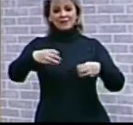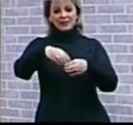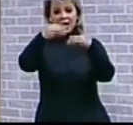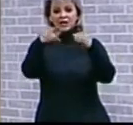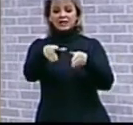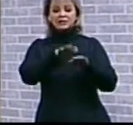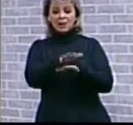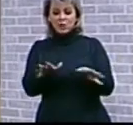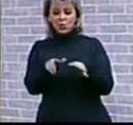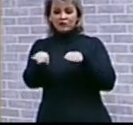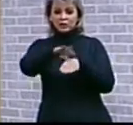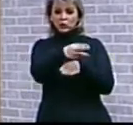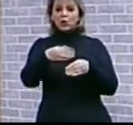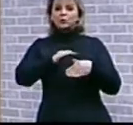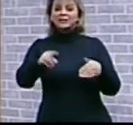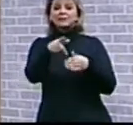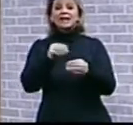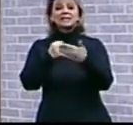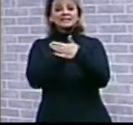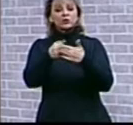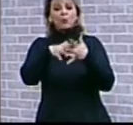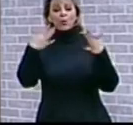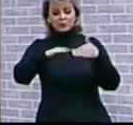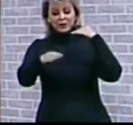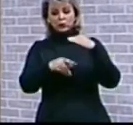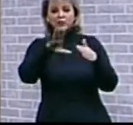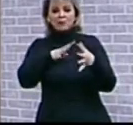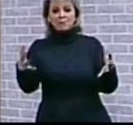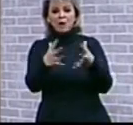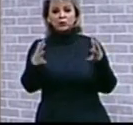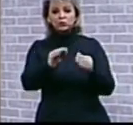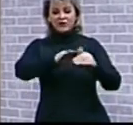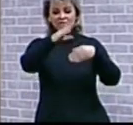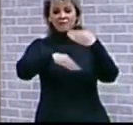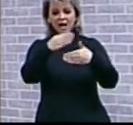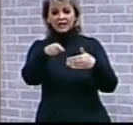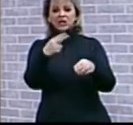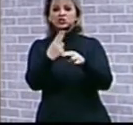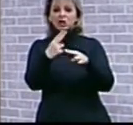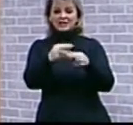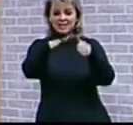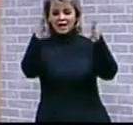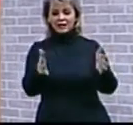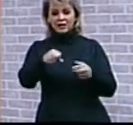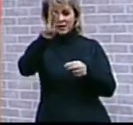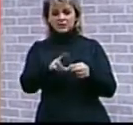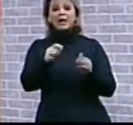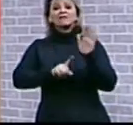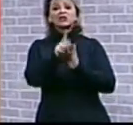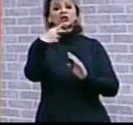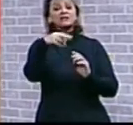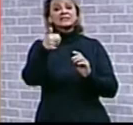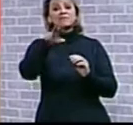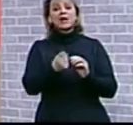и драпированными юбками. Для достижения большего объема под юбками крепились подушечки, валики или железные каркасы. В начале 20